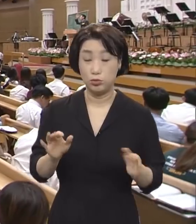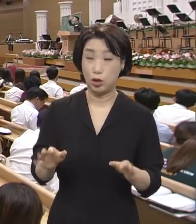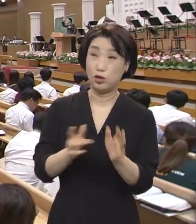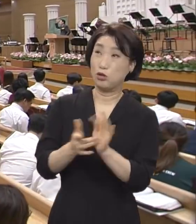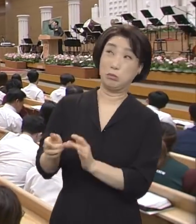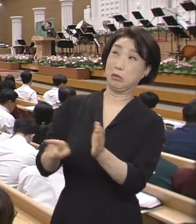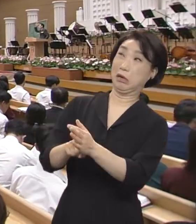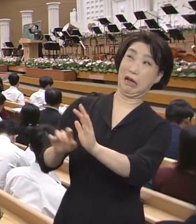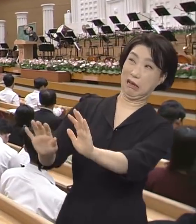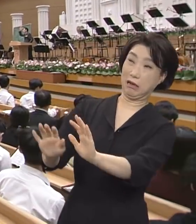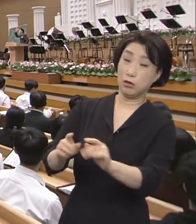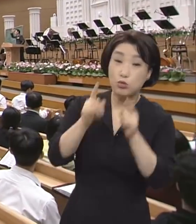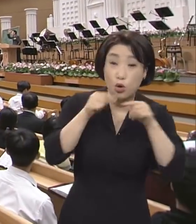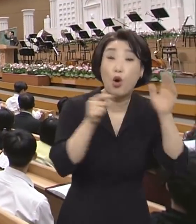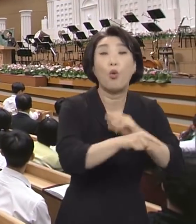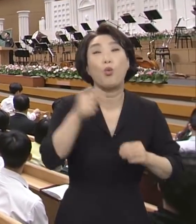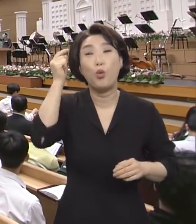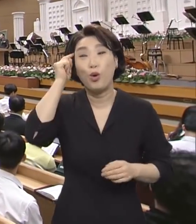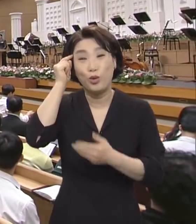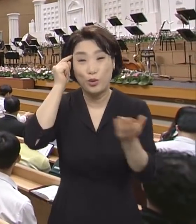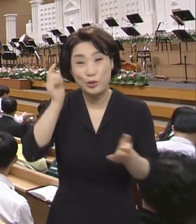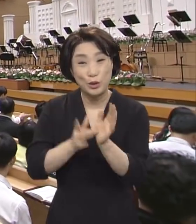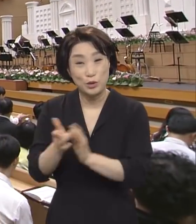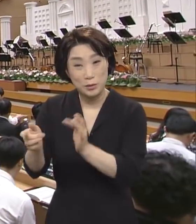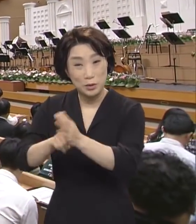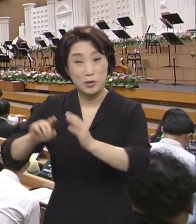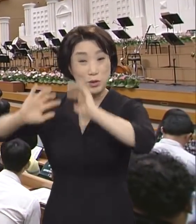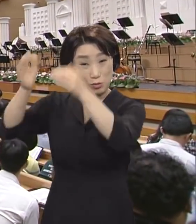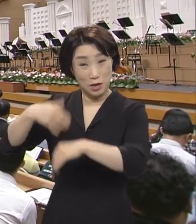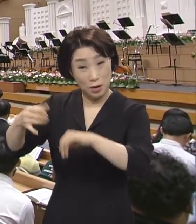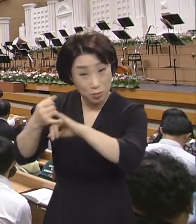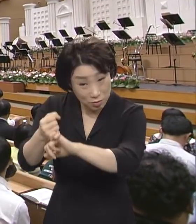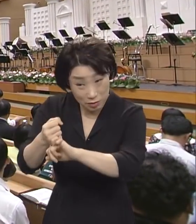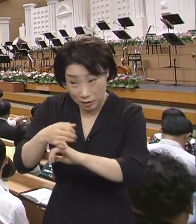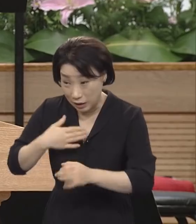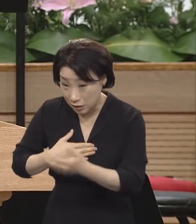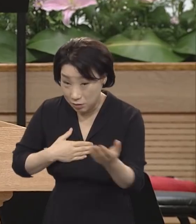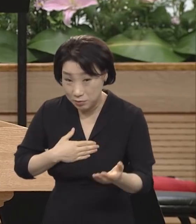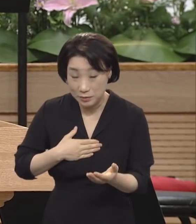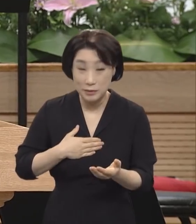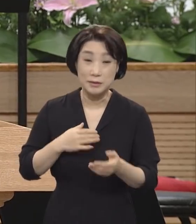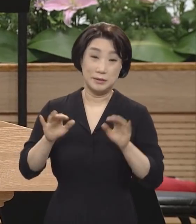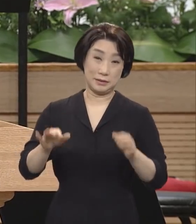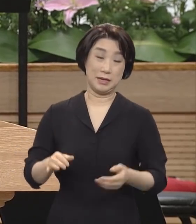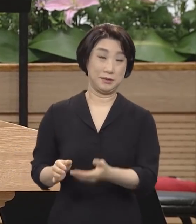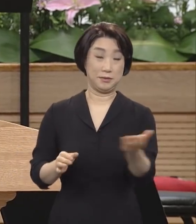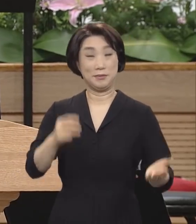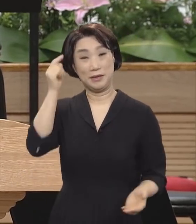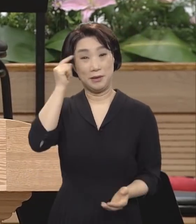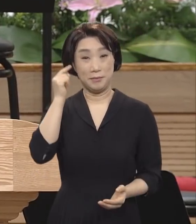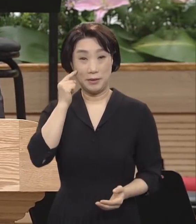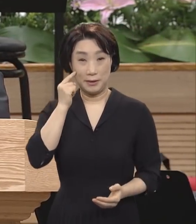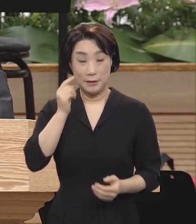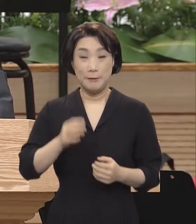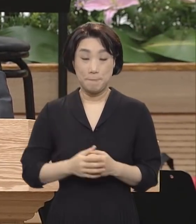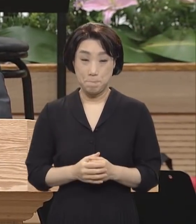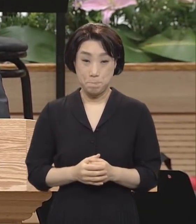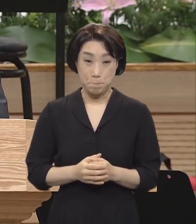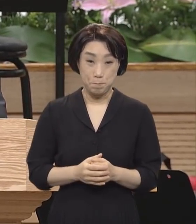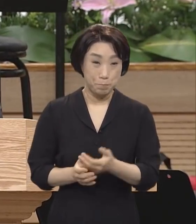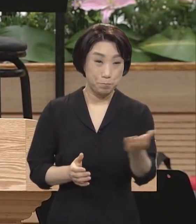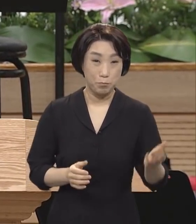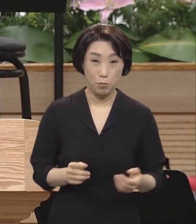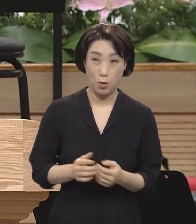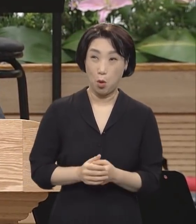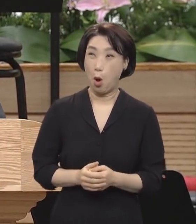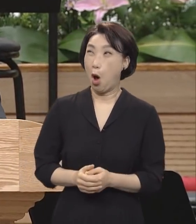예수와 믿고 지옥 갈 필요가 있어 예수 믿고 천국 가지 여러분 보세요 사람들은